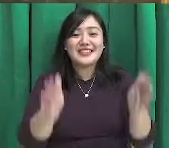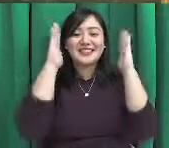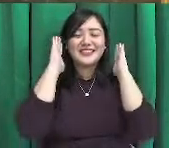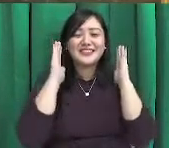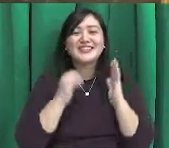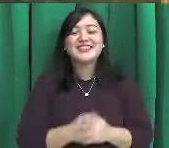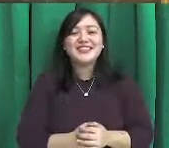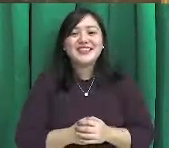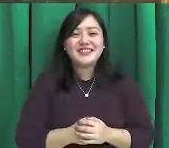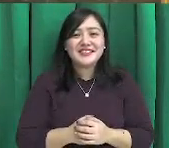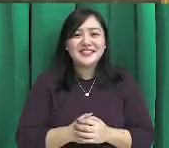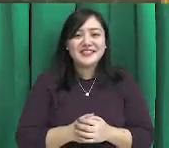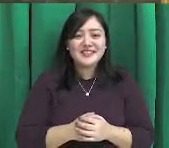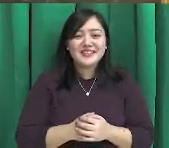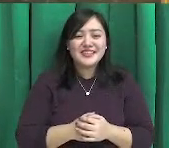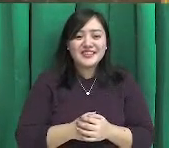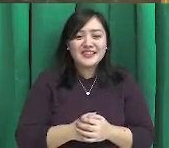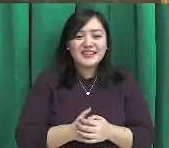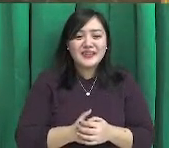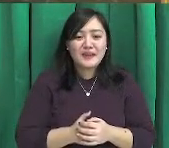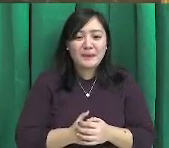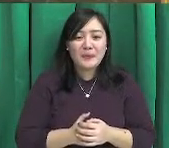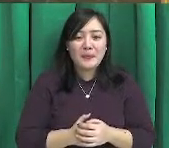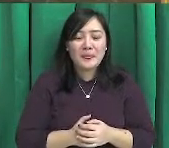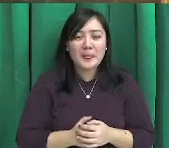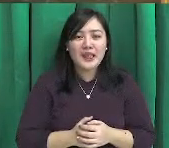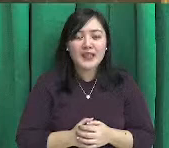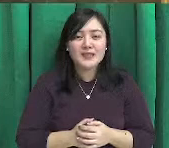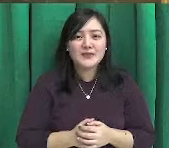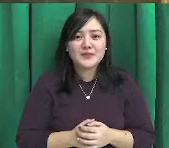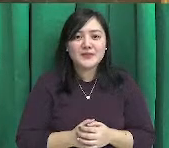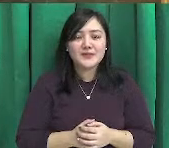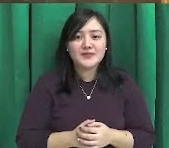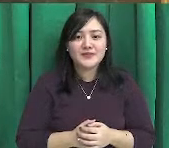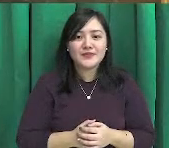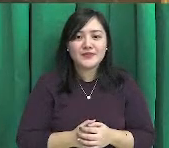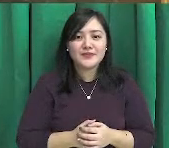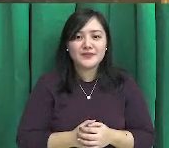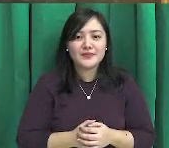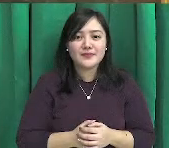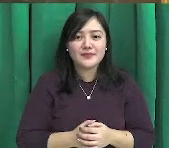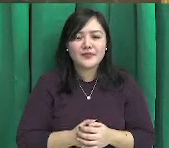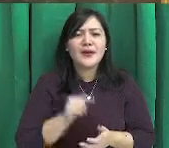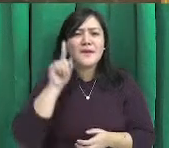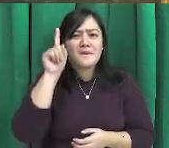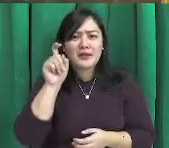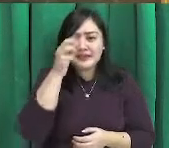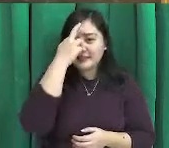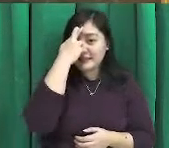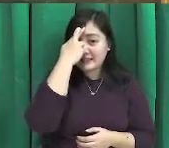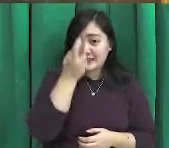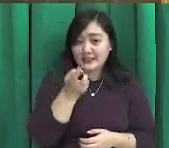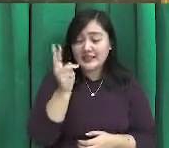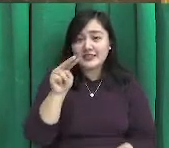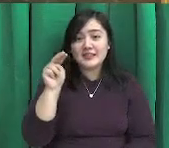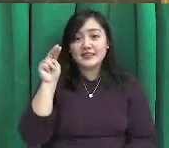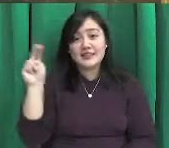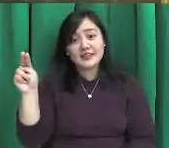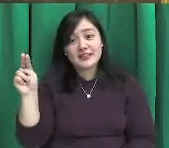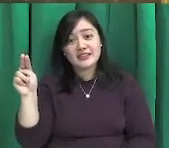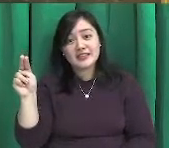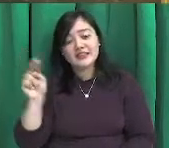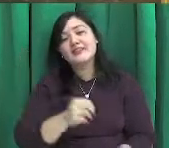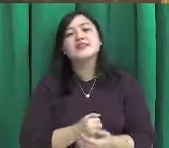nyo mabuti, mga kapatid. Okay. Tingnan nyo rin naman pangangailangan. Tanong ko sa inyo, papahintulutan nyo ba